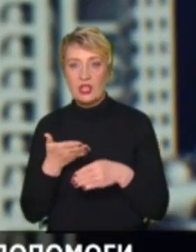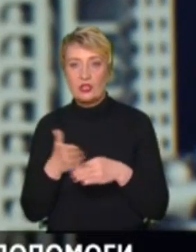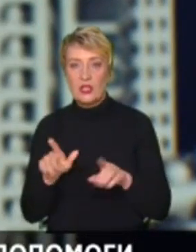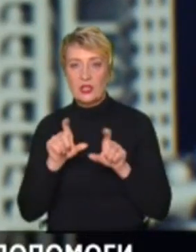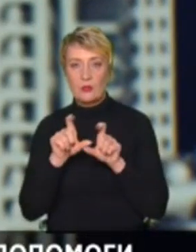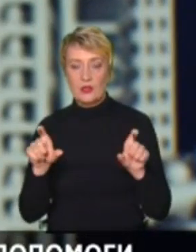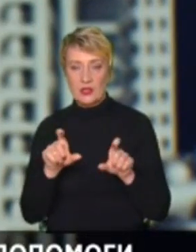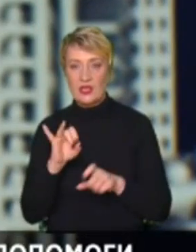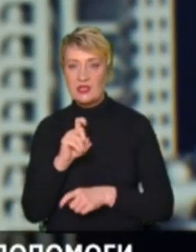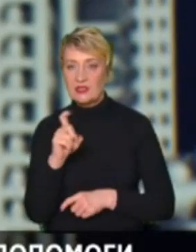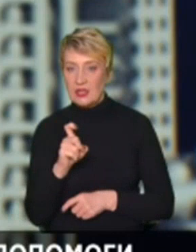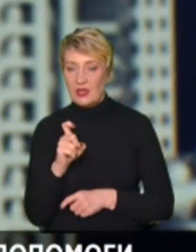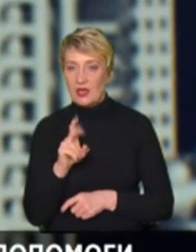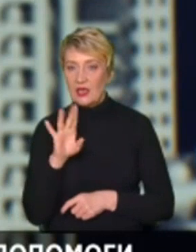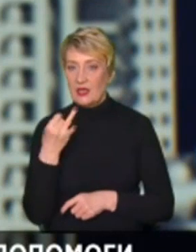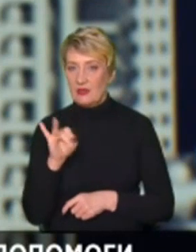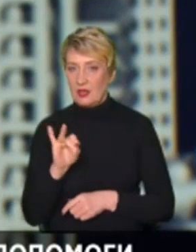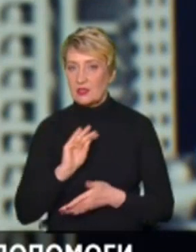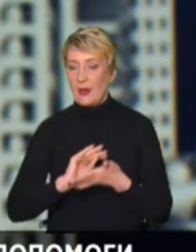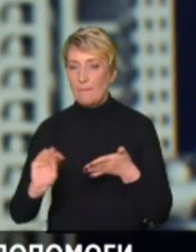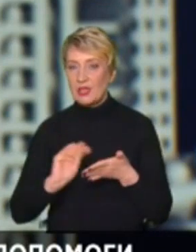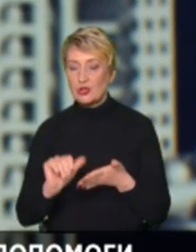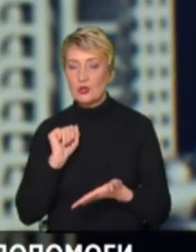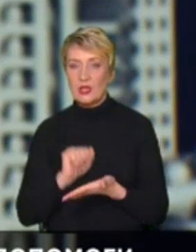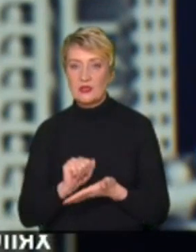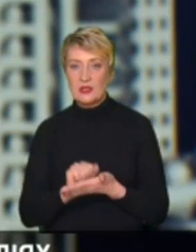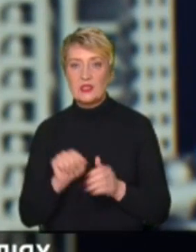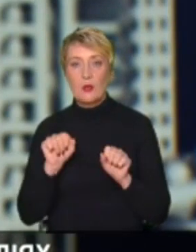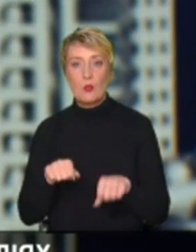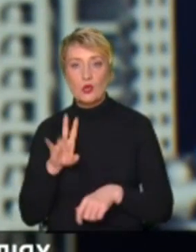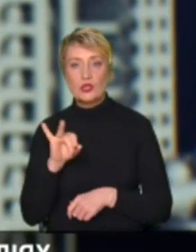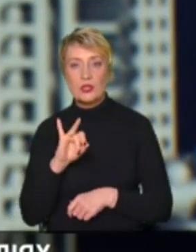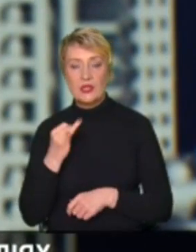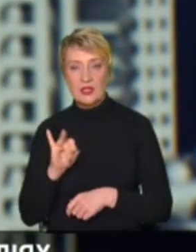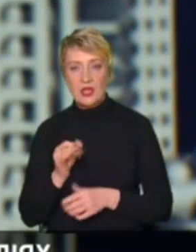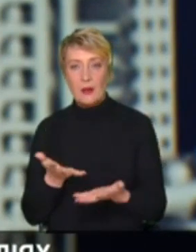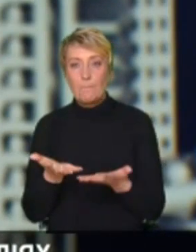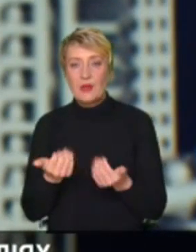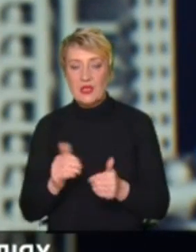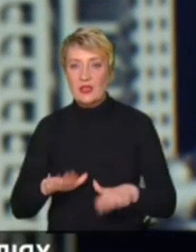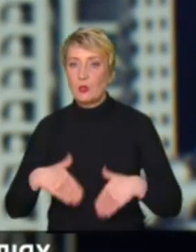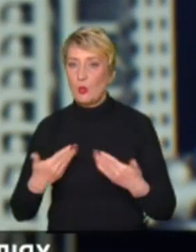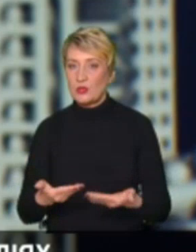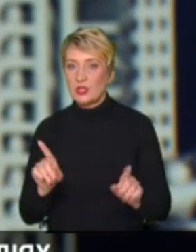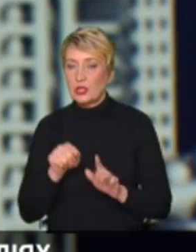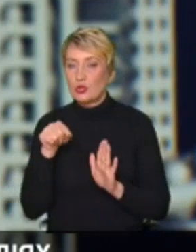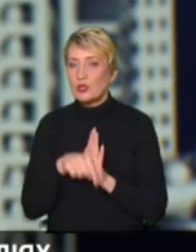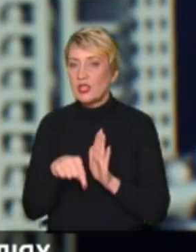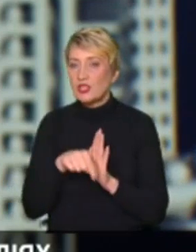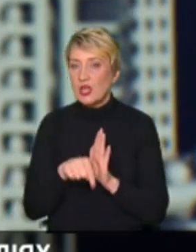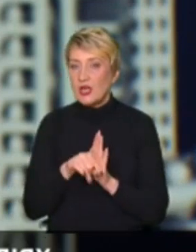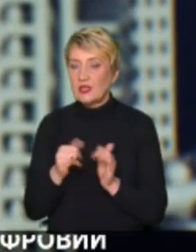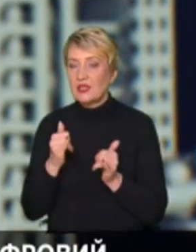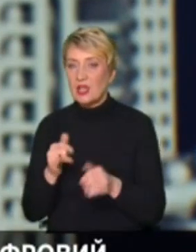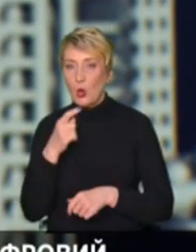з Китаю. Про це пише Financial Times. Чи може Китай прийняти пропозиції, що означатиме для українців?